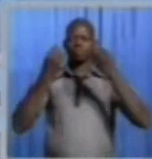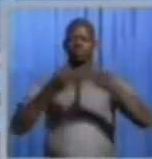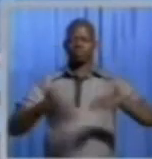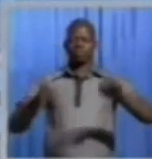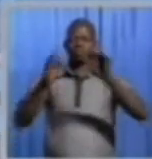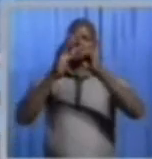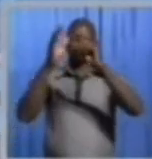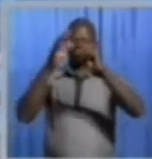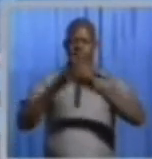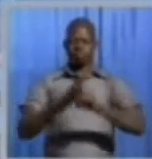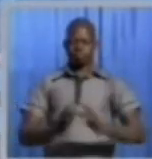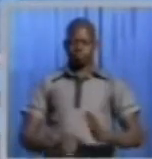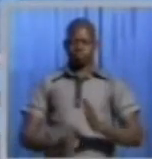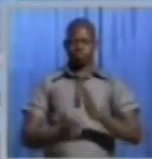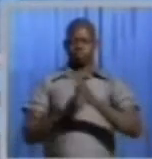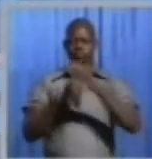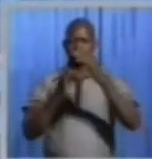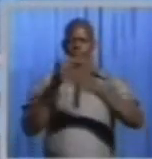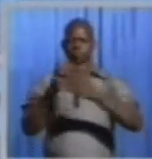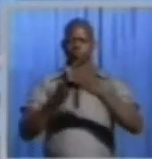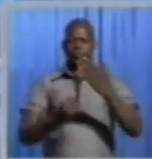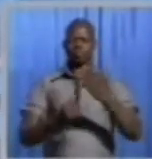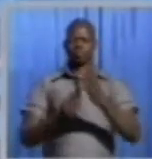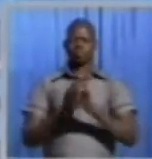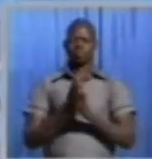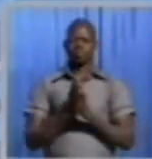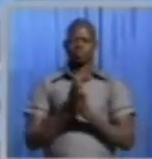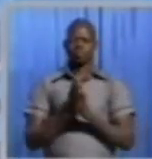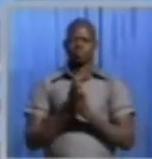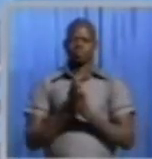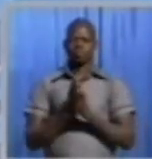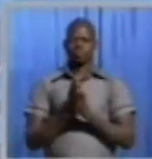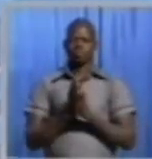rendez-vous économique. Les détails dans quelques instants.